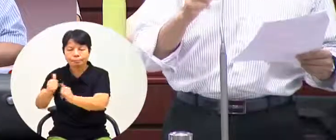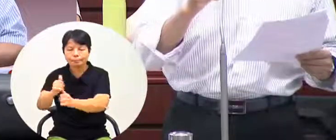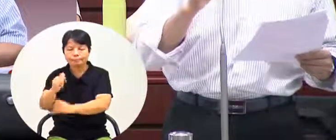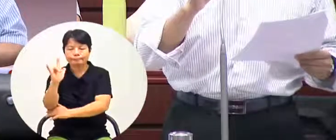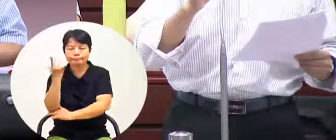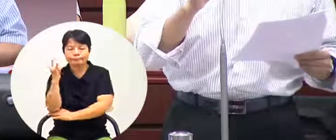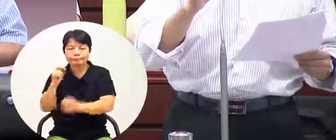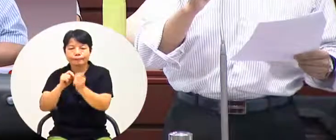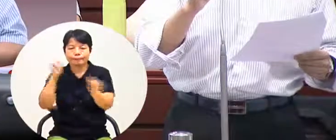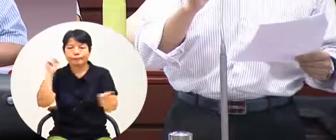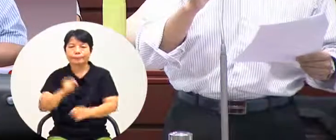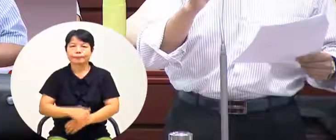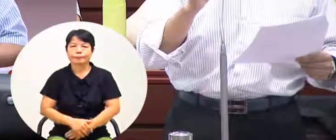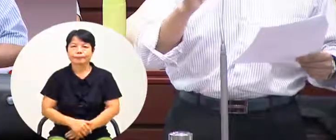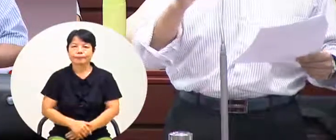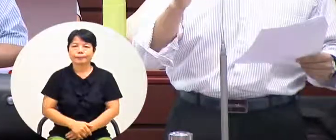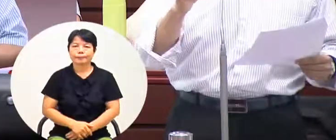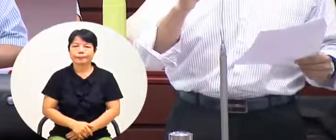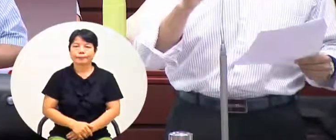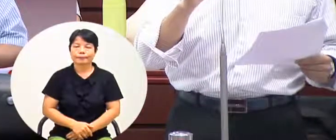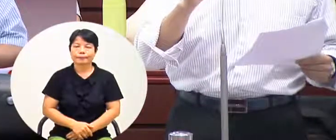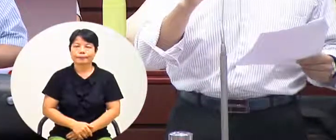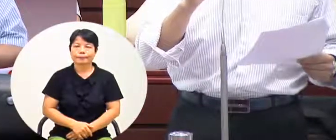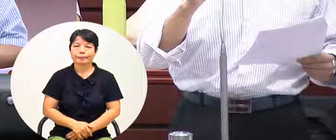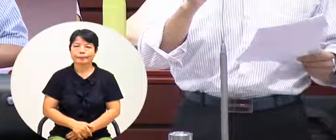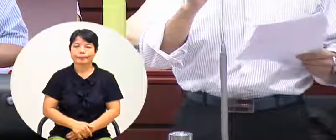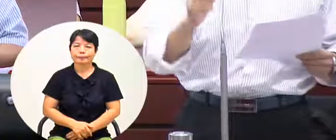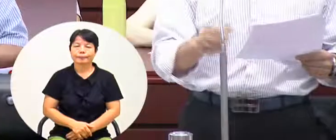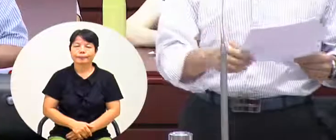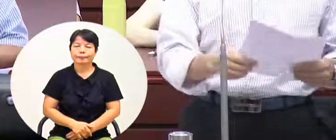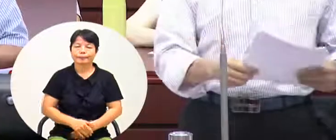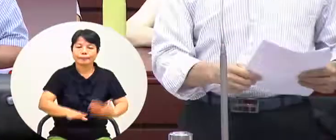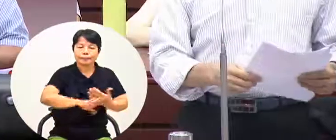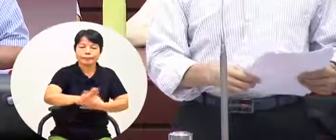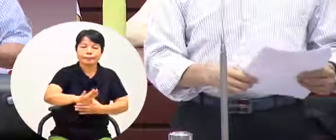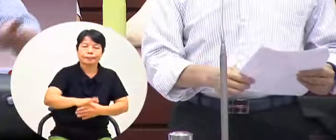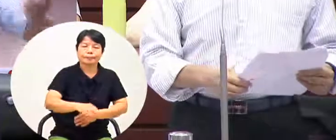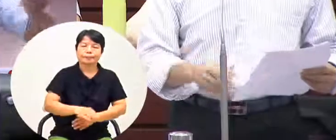个这重点啊，先来甲黄议员报告一下。 我